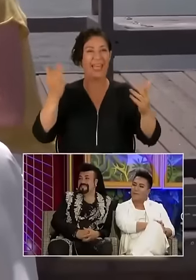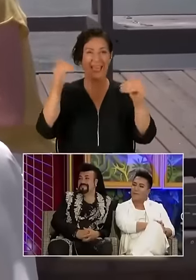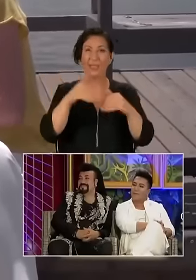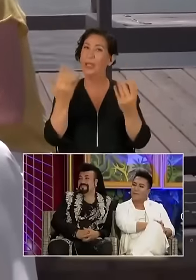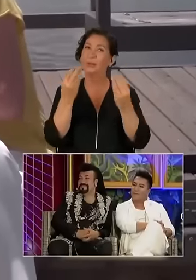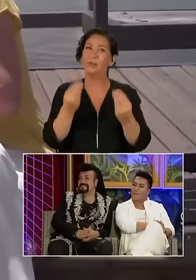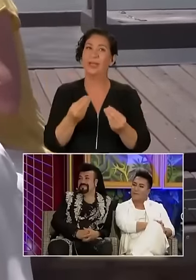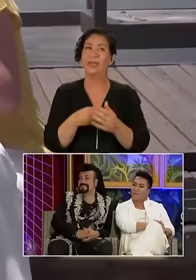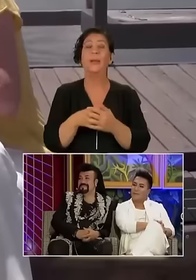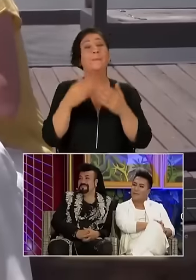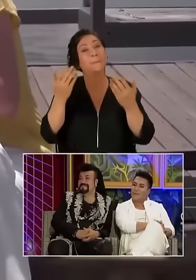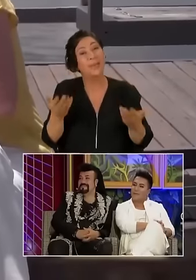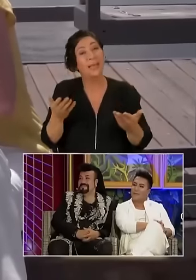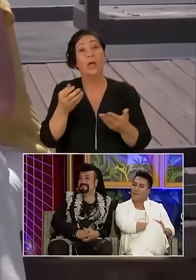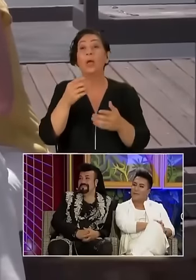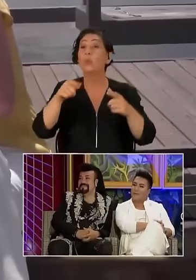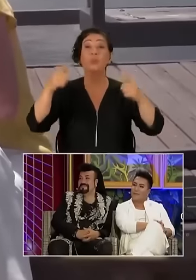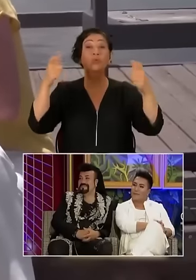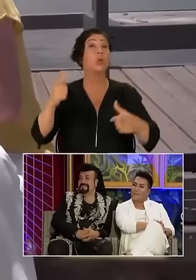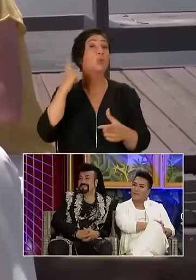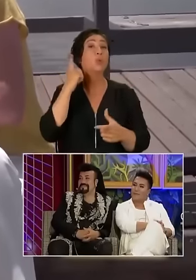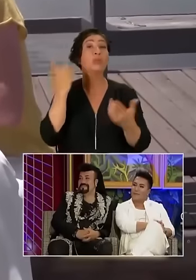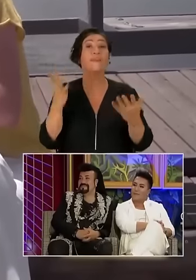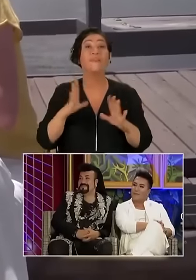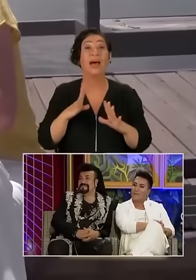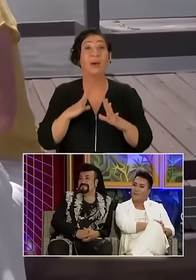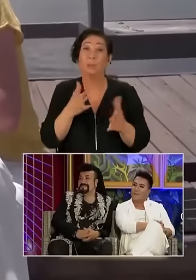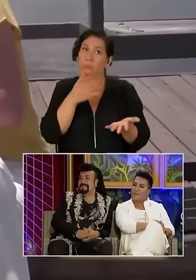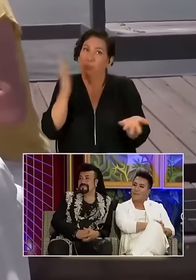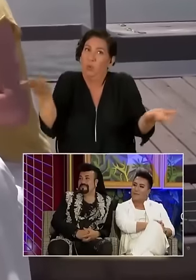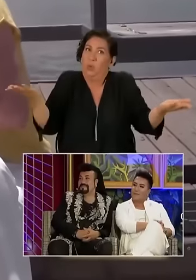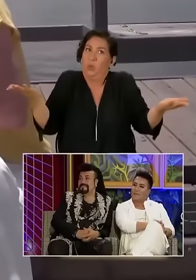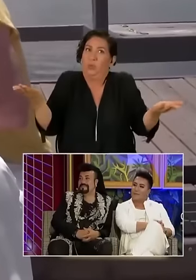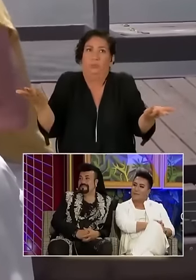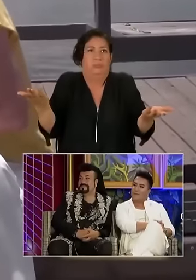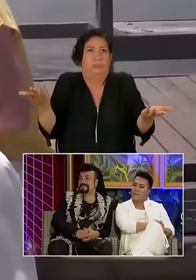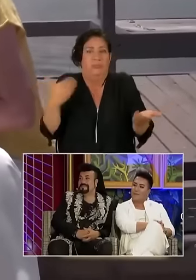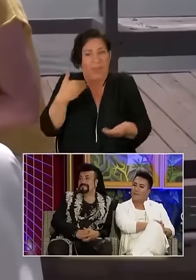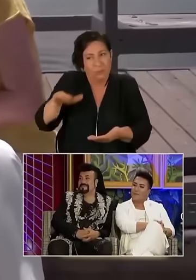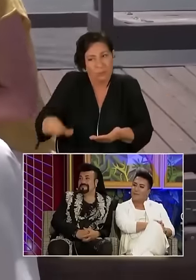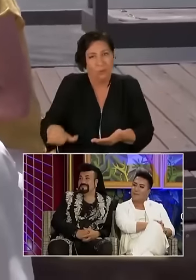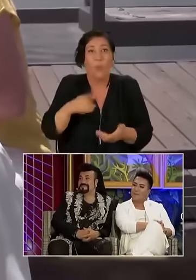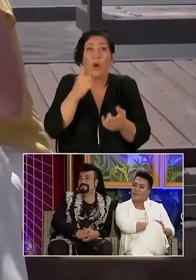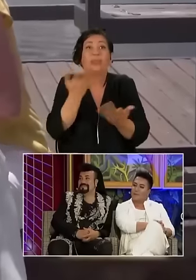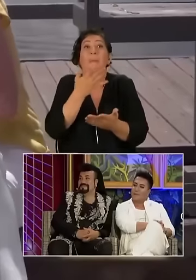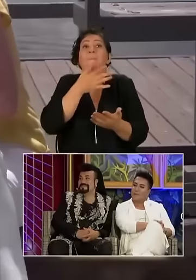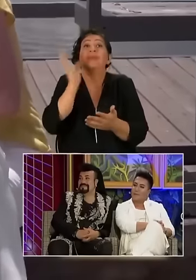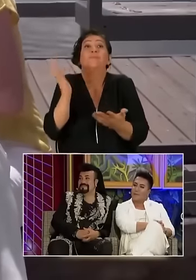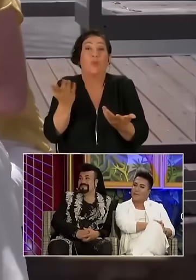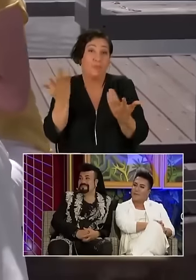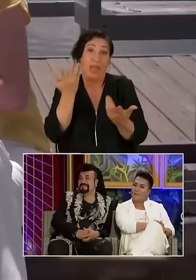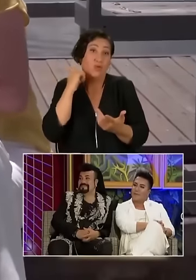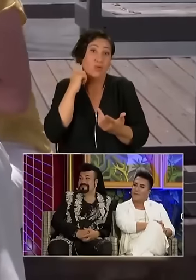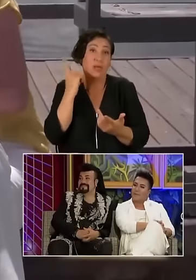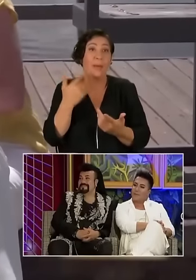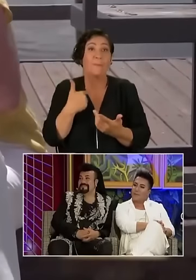güzel. Peki Gölbaşı'nın nesi ünlü? Bilmiyorum. Bilmiyorum. Ben küçüğüm daha, o kadar bilemem Gölbaşı'nın nesi